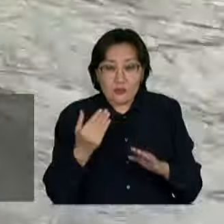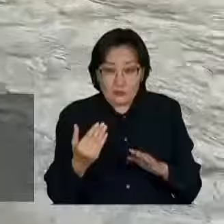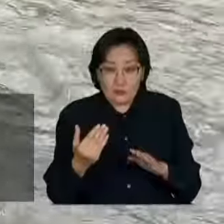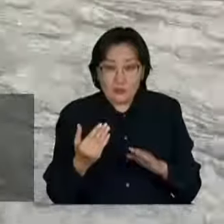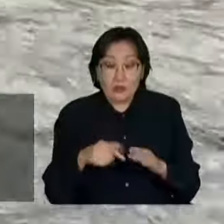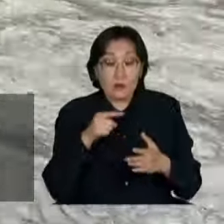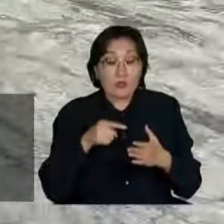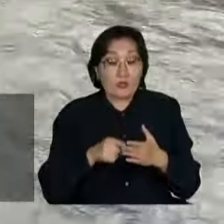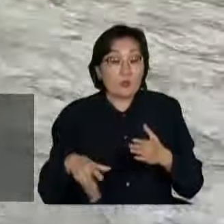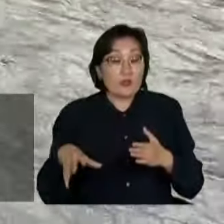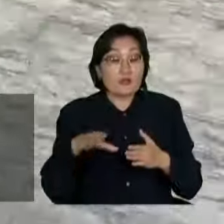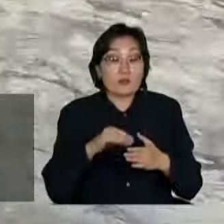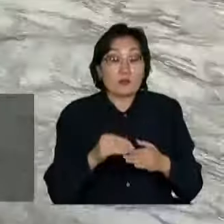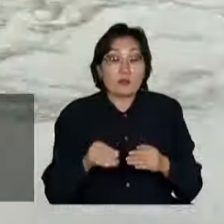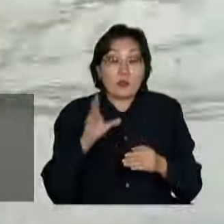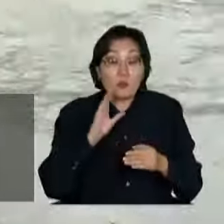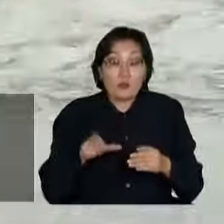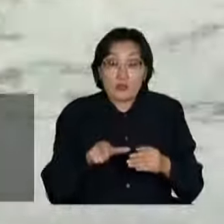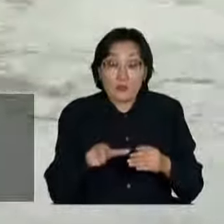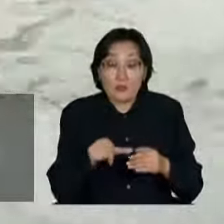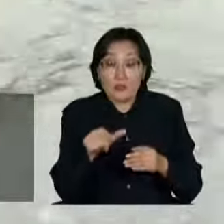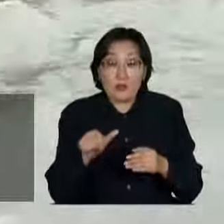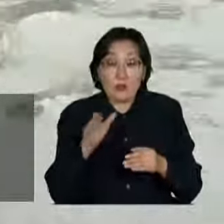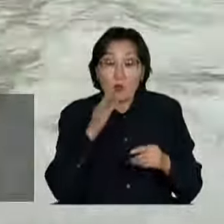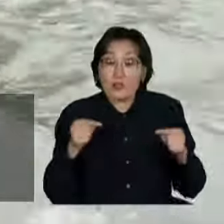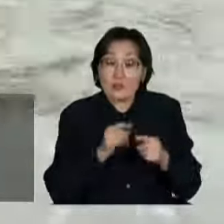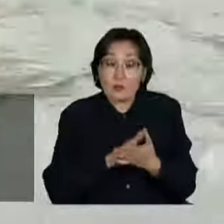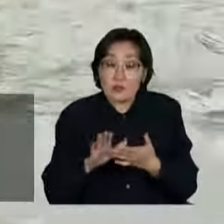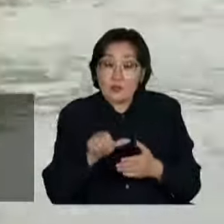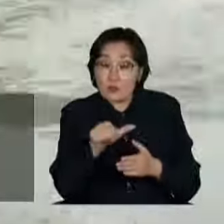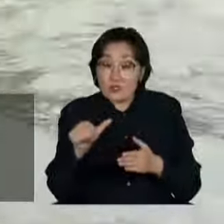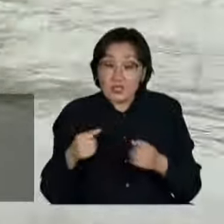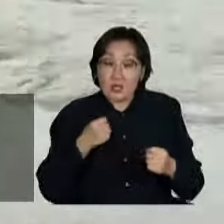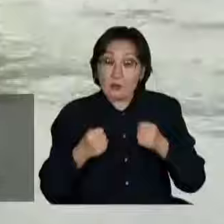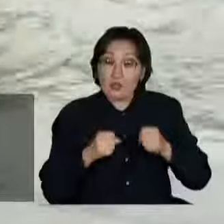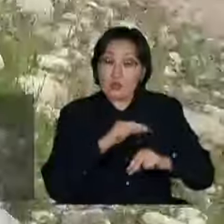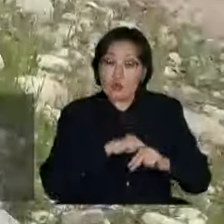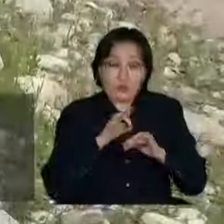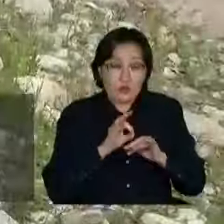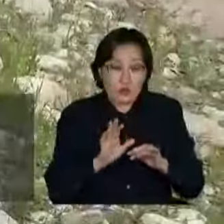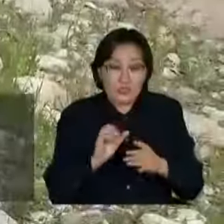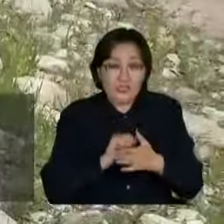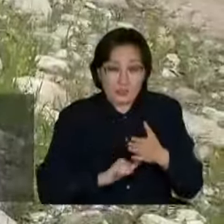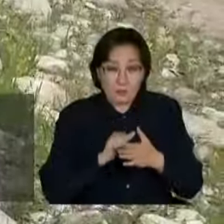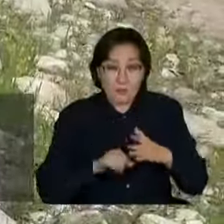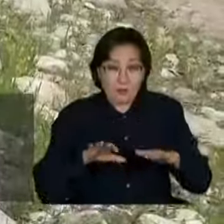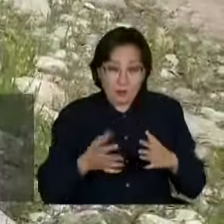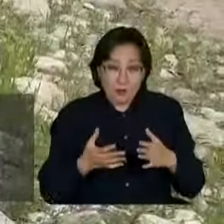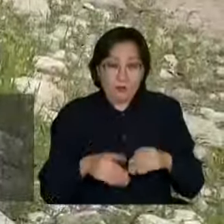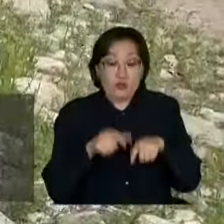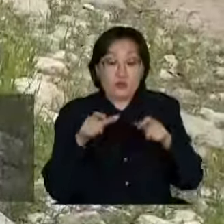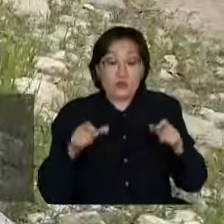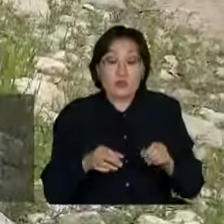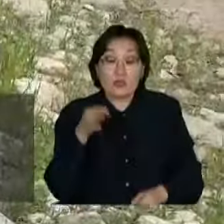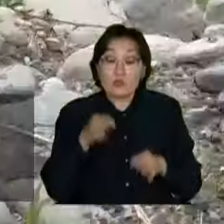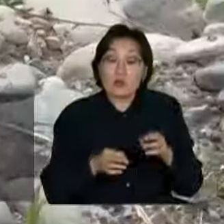сөзінше мәселенің барлығы өзен арналарының уақытылы тазармағанынан, жағалауларды бекіту жұмыстары жүргізілмегендіктен болыпты. Ал тұрғындардың